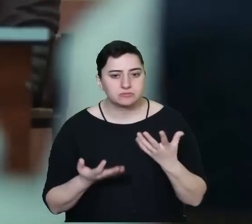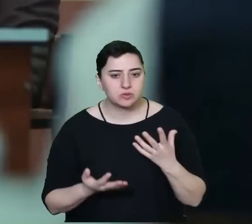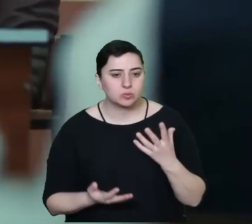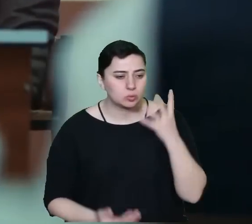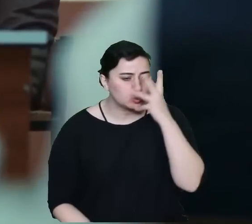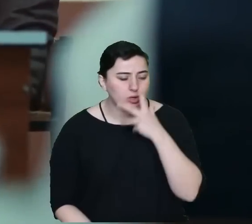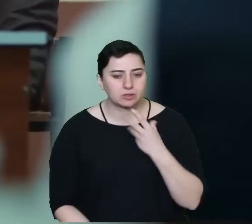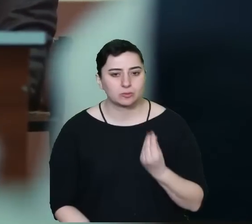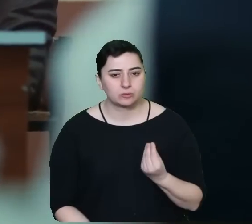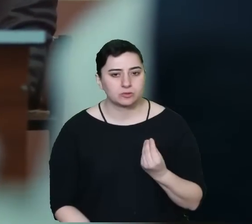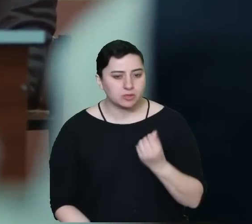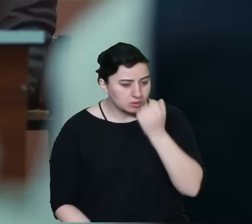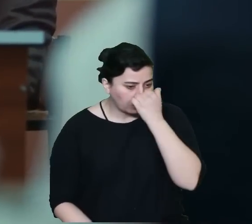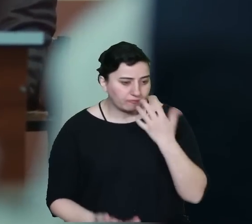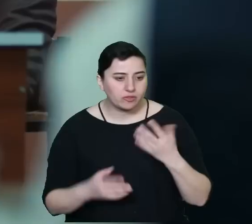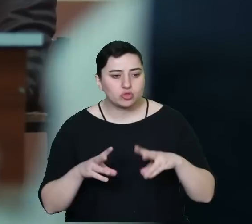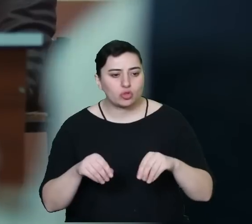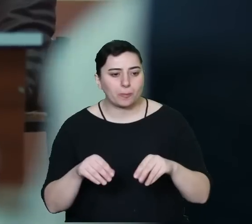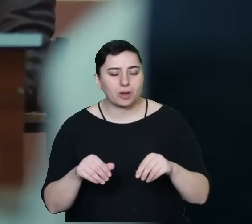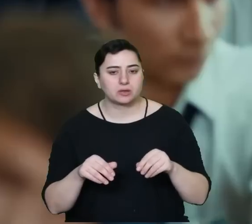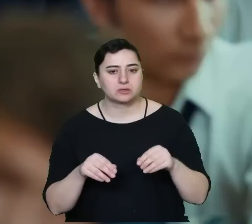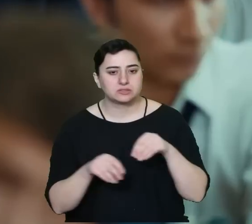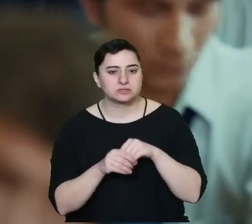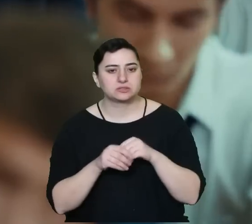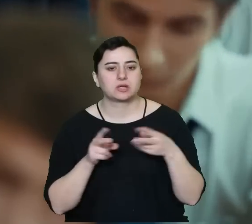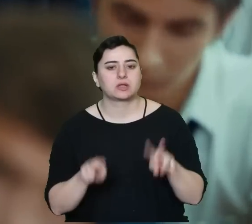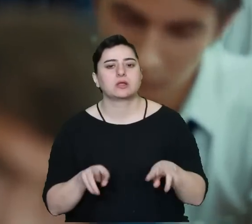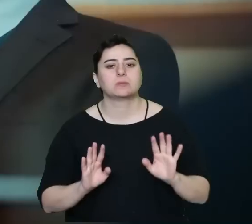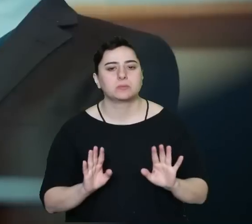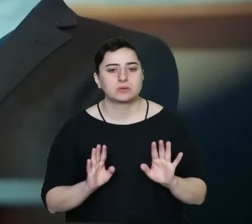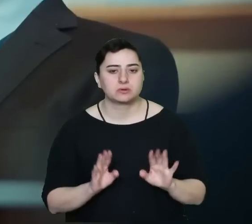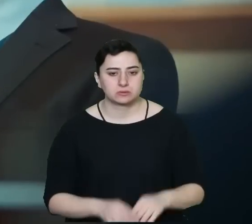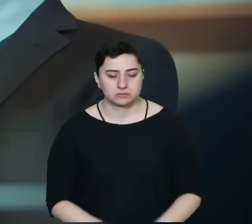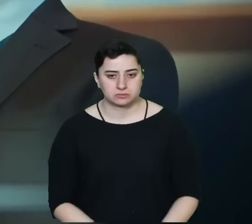müştak. Kan ve toprak içinde yatırma beni.